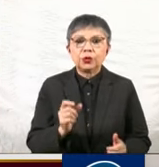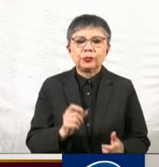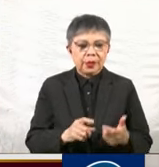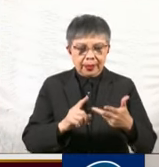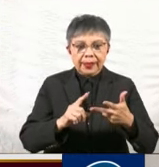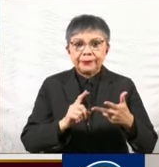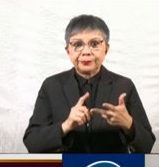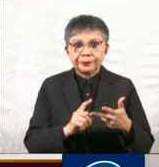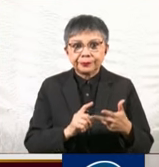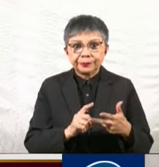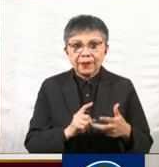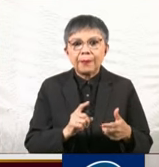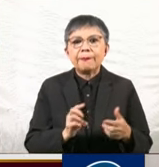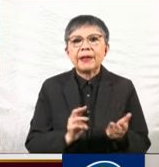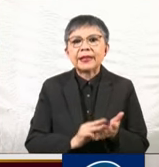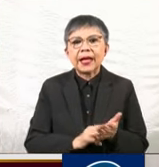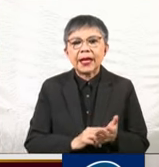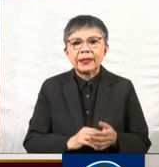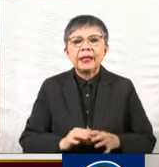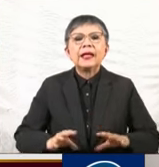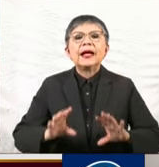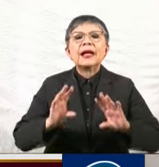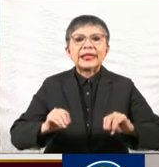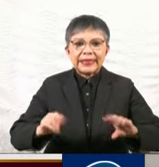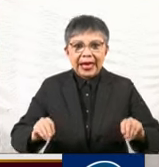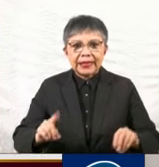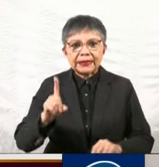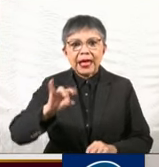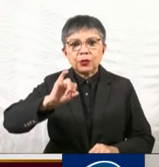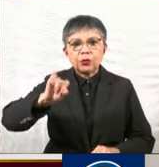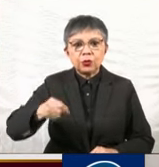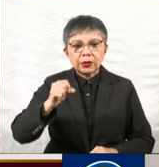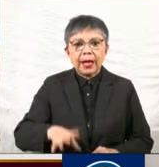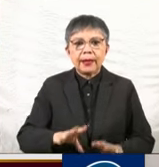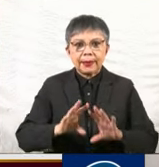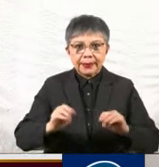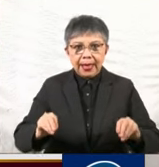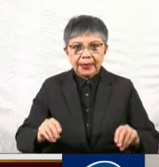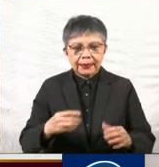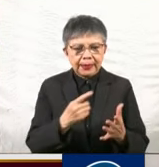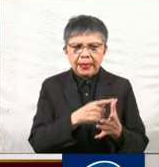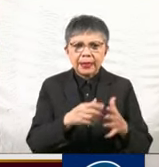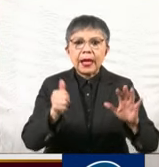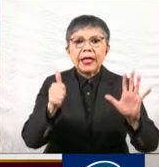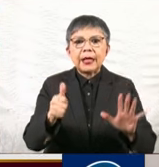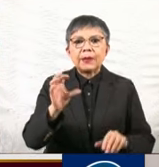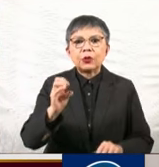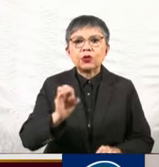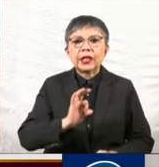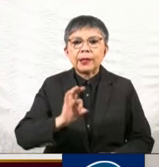kemudian juga permasalahan lapangan pekerjaan 1 juta lapangan pekerjaan terdiri dari